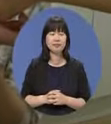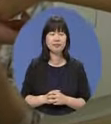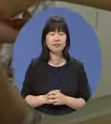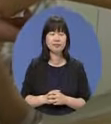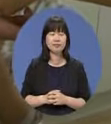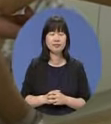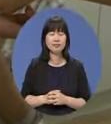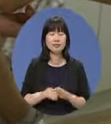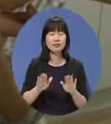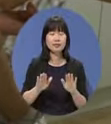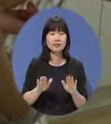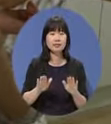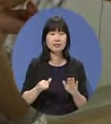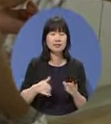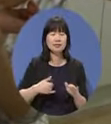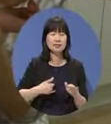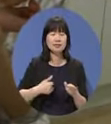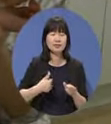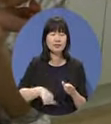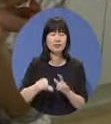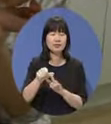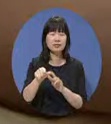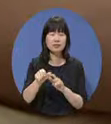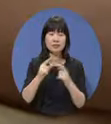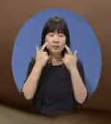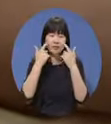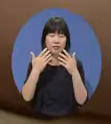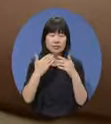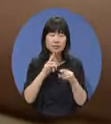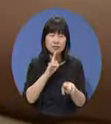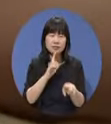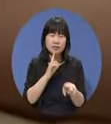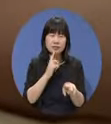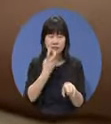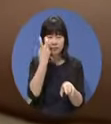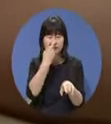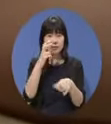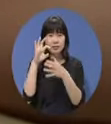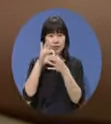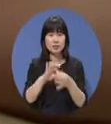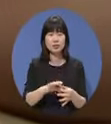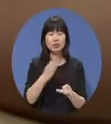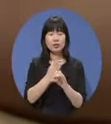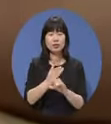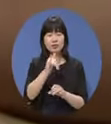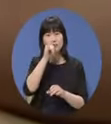이외에도 호은이의 상태를 정확히 파악하기 위해 다양한 검사들이 진행되었는데요.